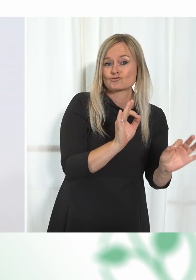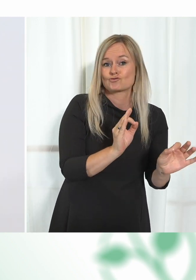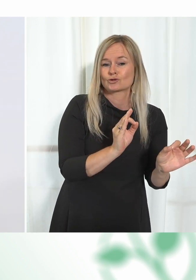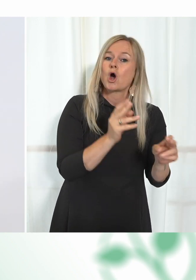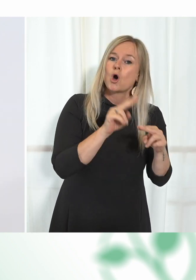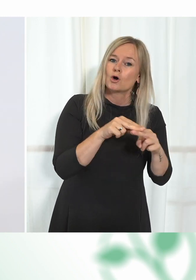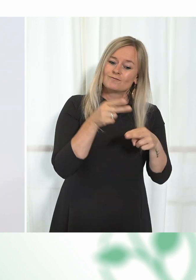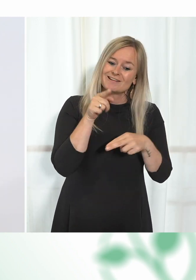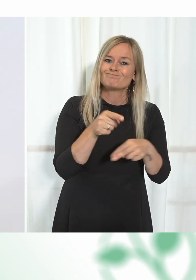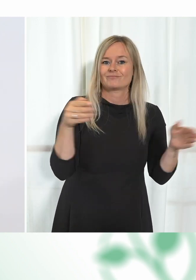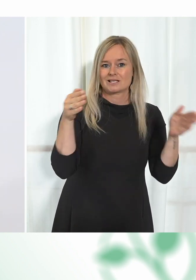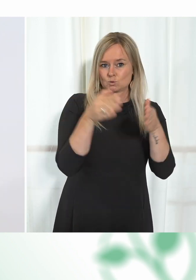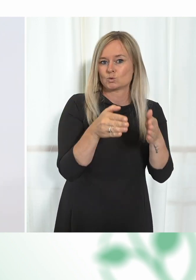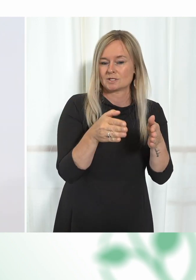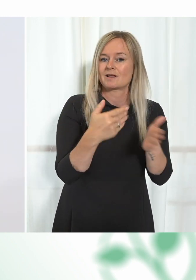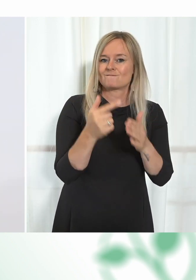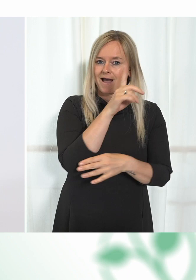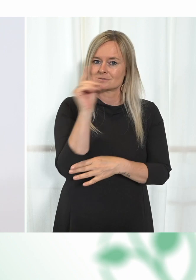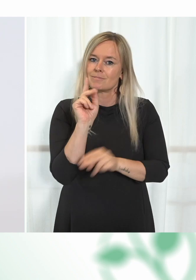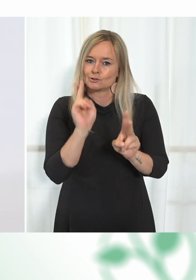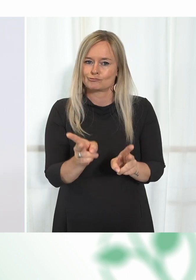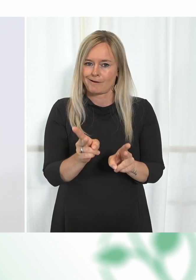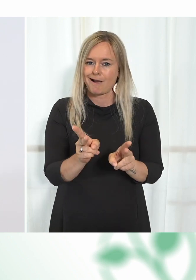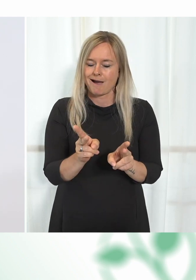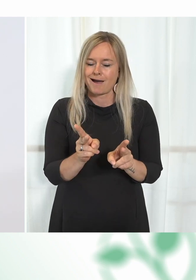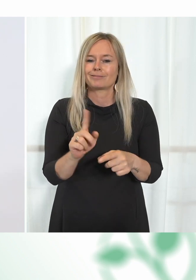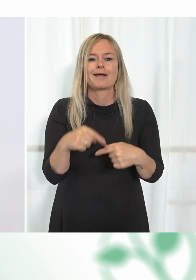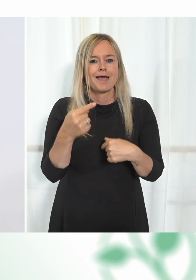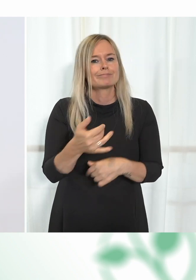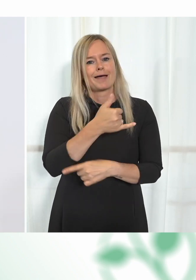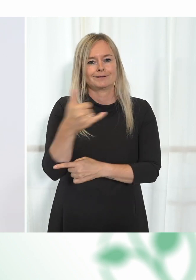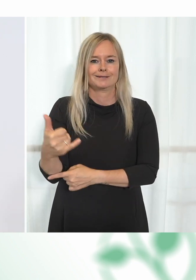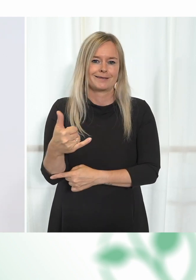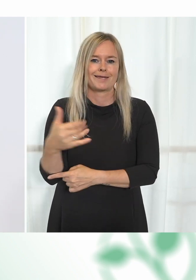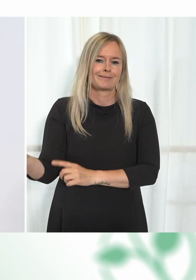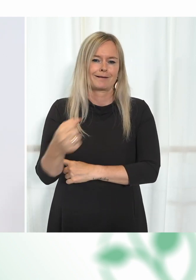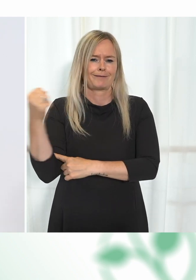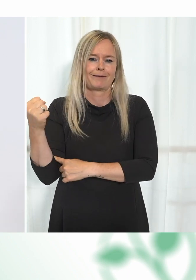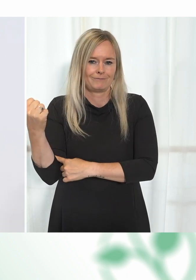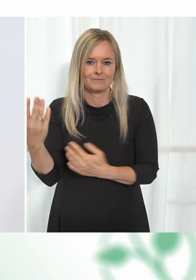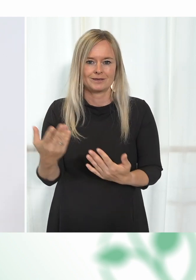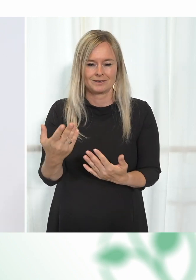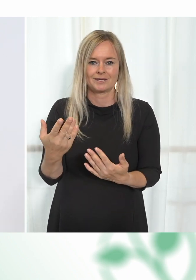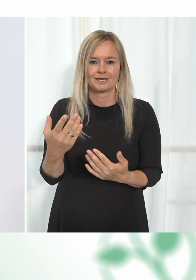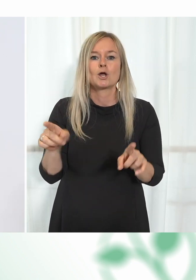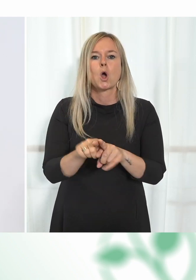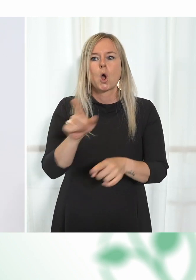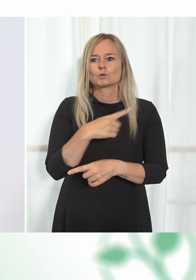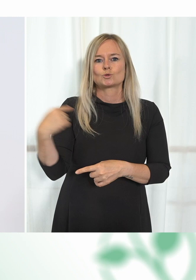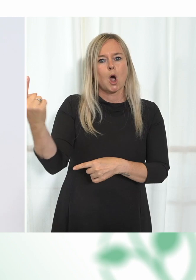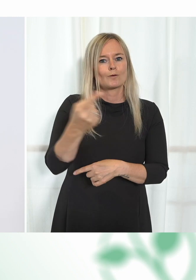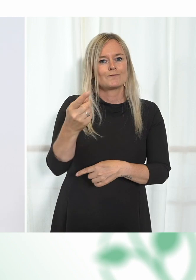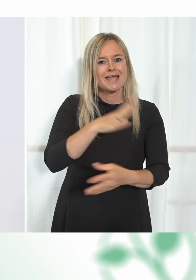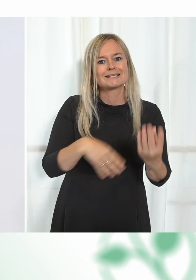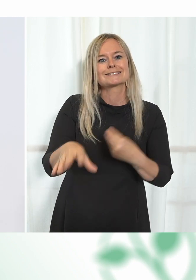konzentriert, was die Menschen können, was sie für eine Passion haben, dann hat jeder davon einen Gewinn und auch wir als Gesamtwirtschaft